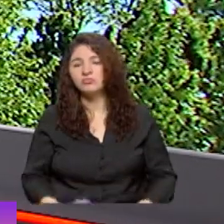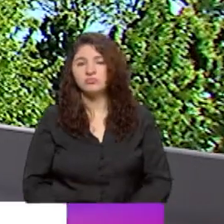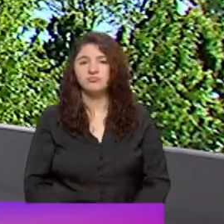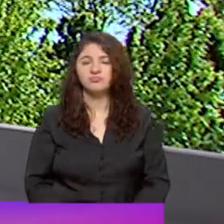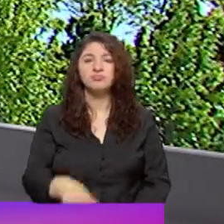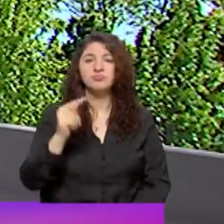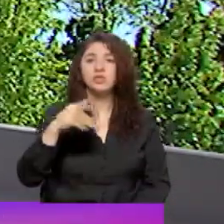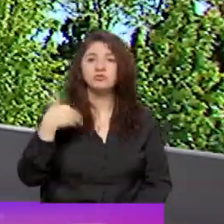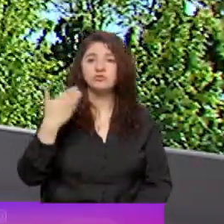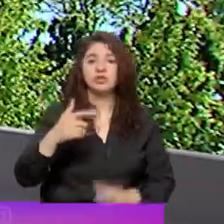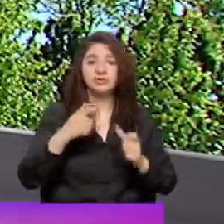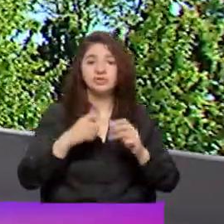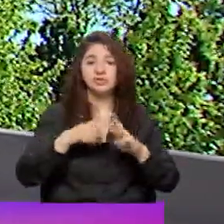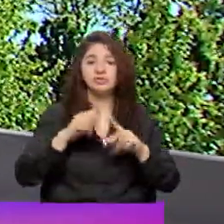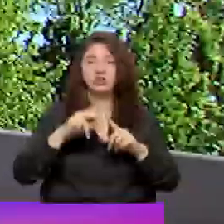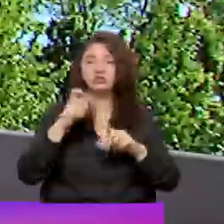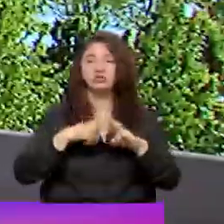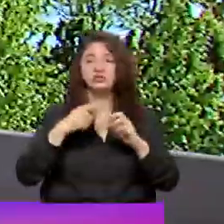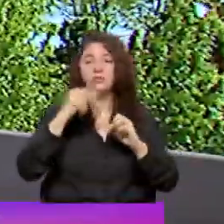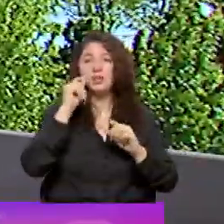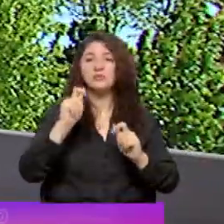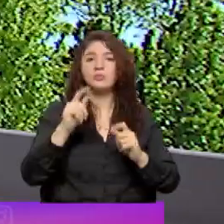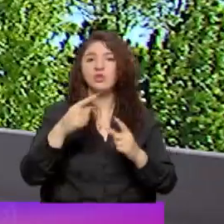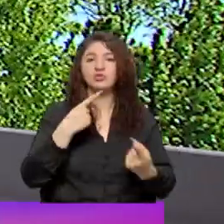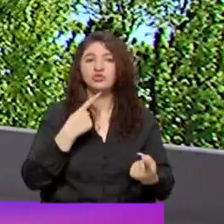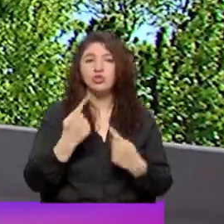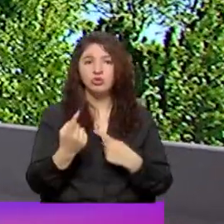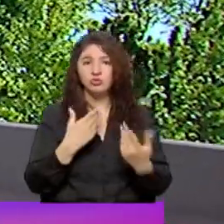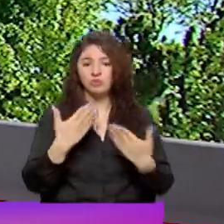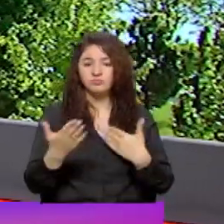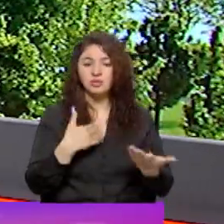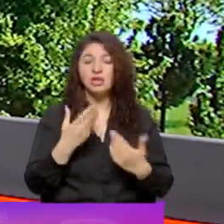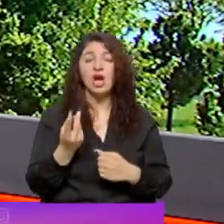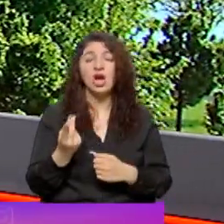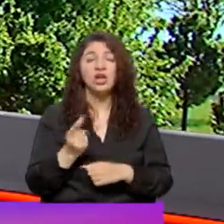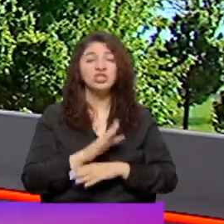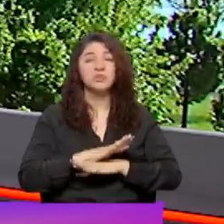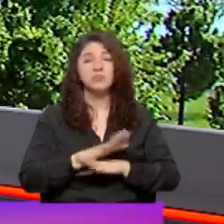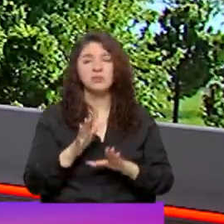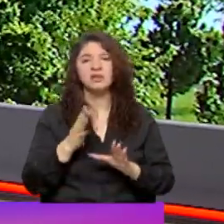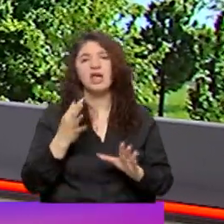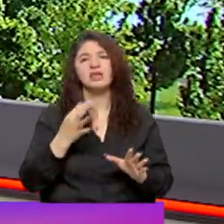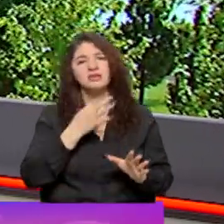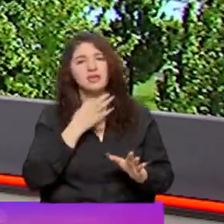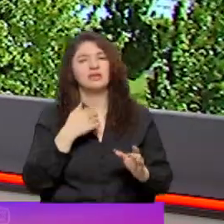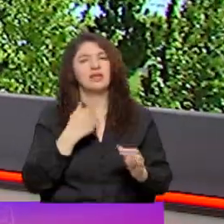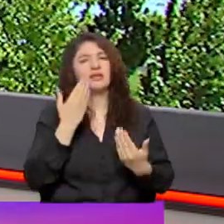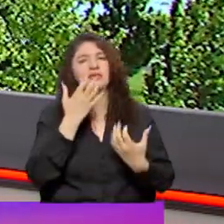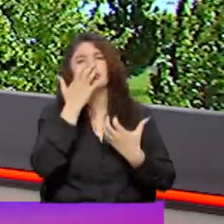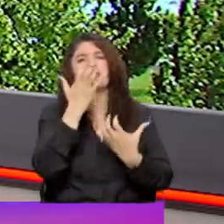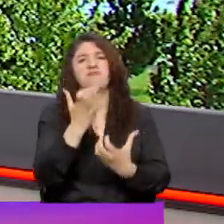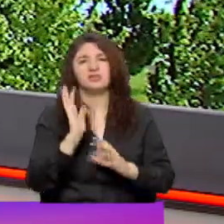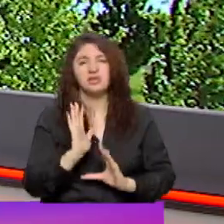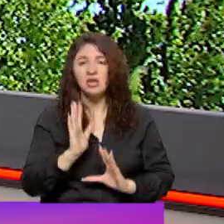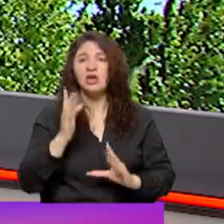Biraz sonra Sencer Solakoğlu ile yapacağımız o söyle şiî kaçırmamanızı nacizane tavsiye ederim